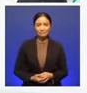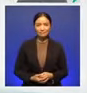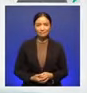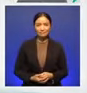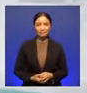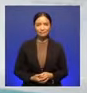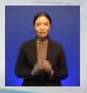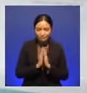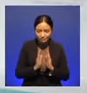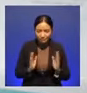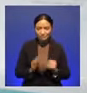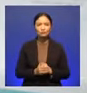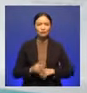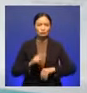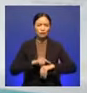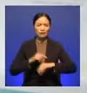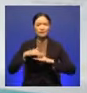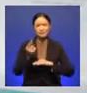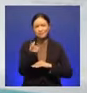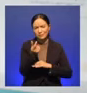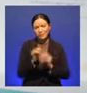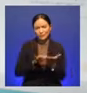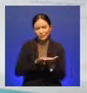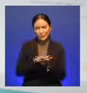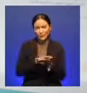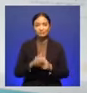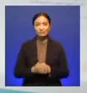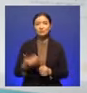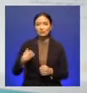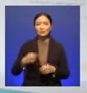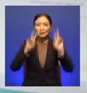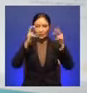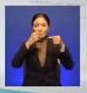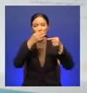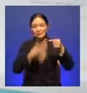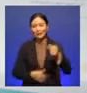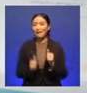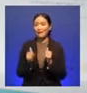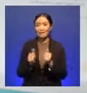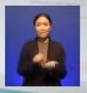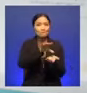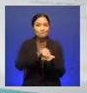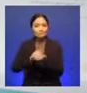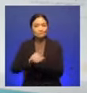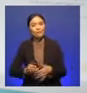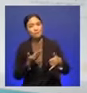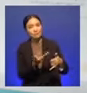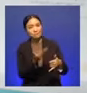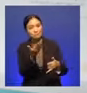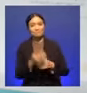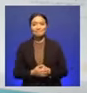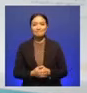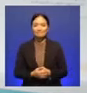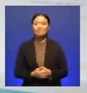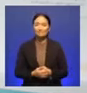าก อาจจะใช้เวลาเกินไปนิดนึงครับขออภัยครับเพราะว่ามีหลายเรื่องเหลือเกินครับ ค่ะจากข้อมูลของคุณนิติรัตน์นะคะก็